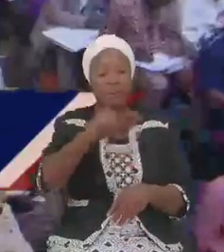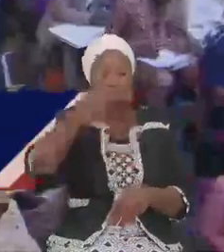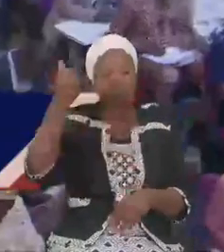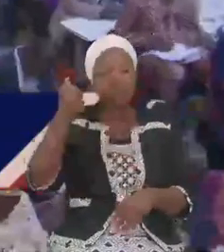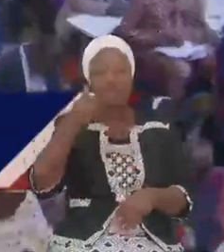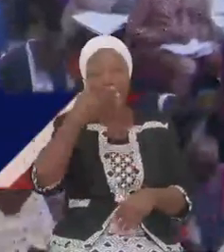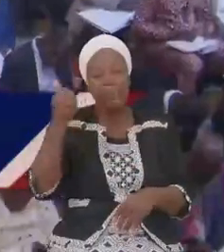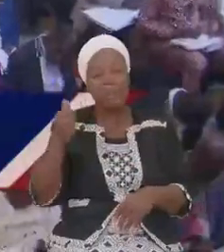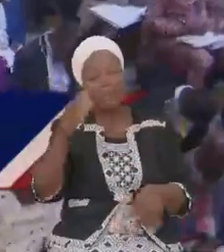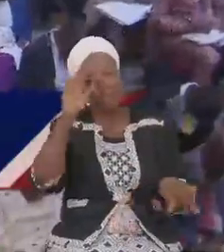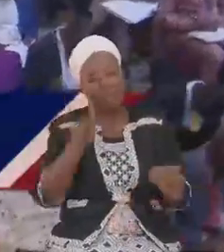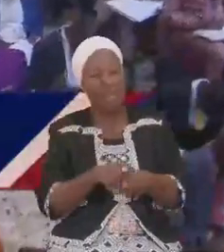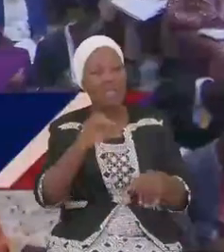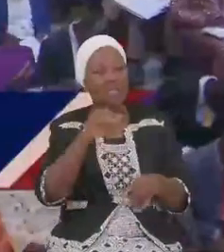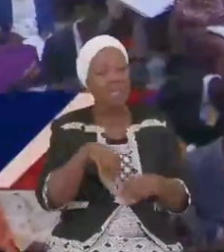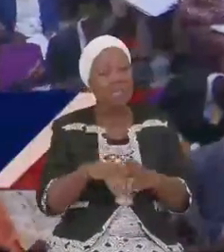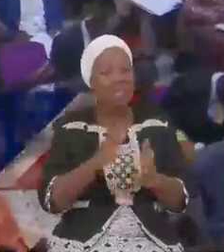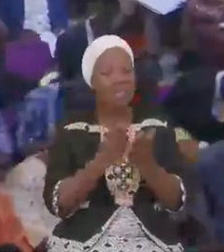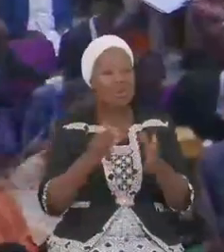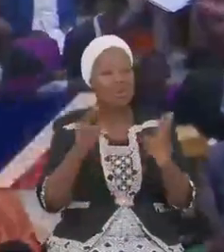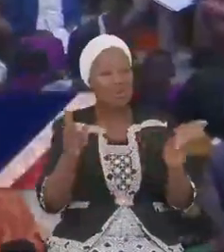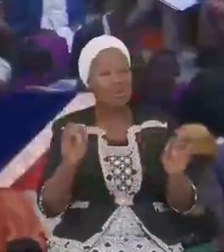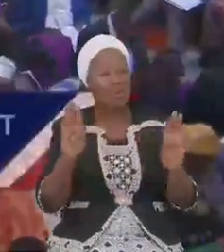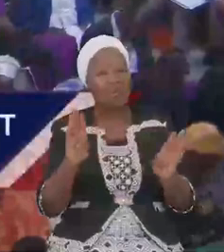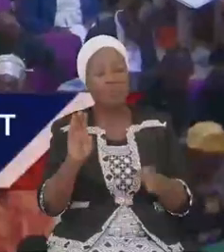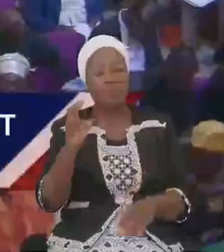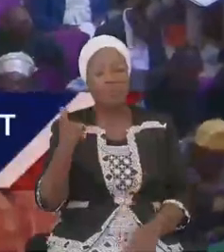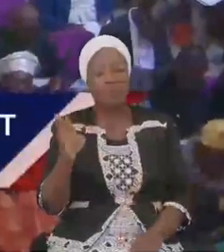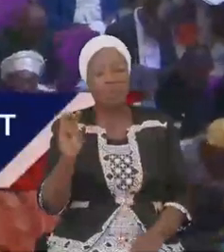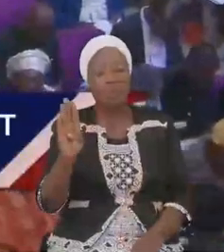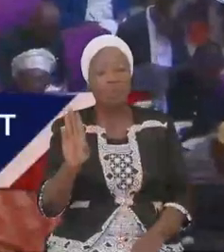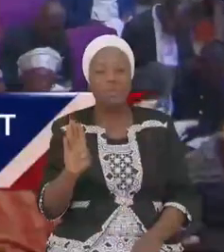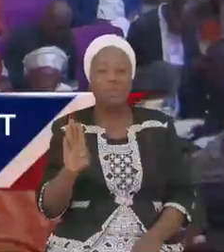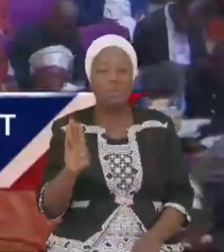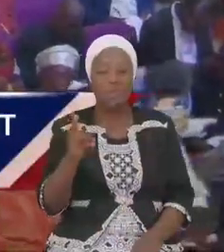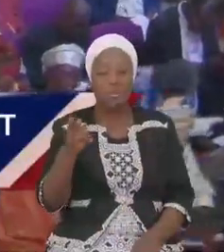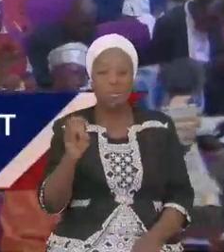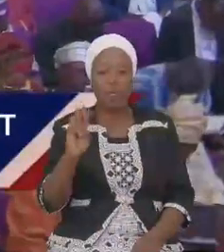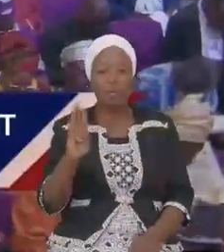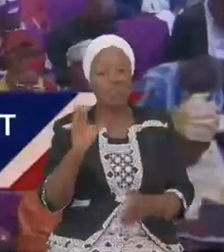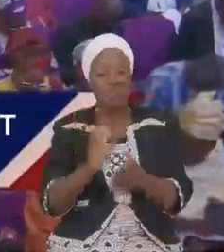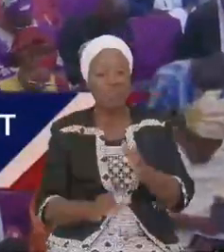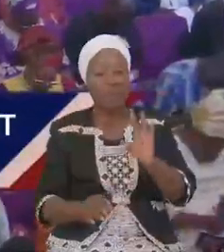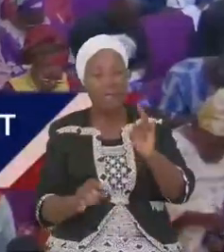allons aux Hébreux. Hébreux chapitre 8.